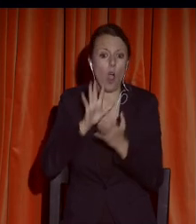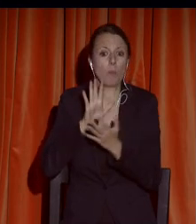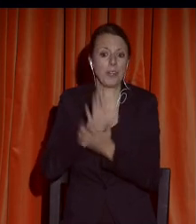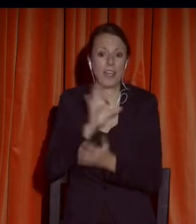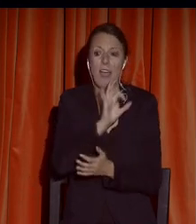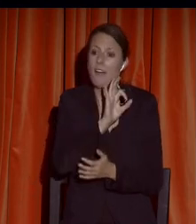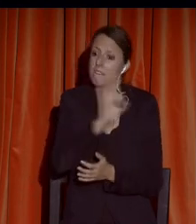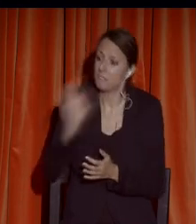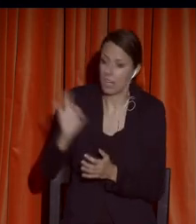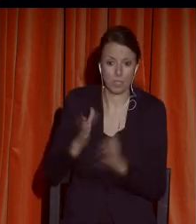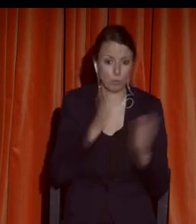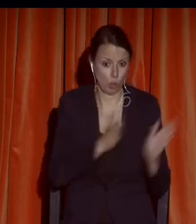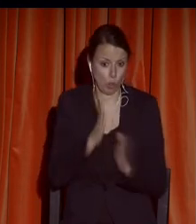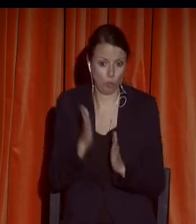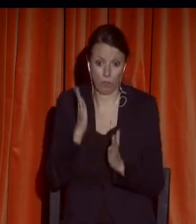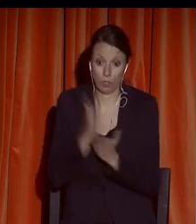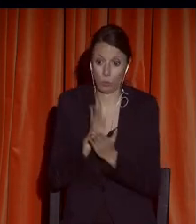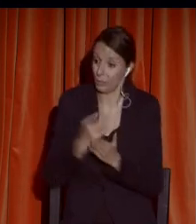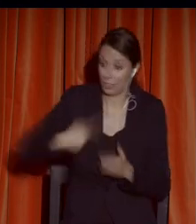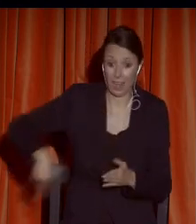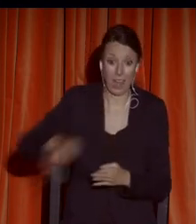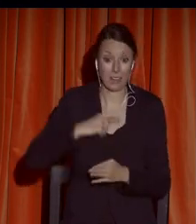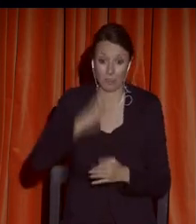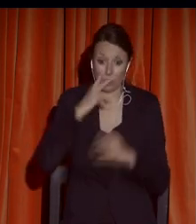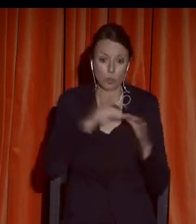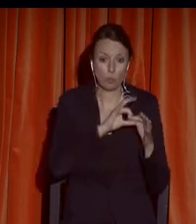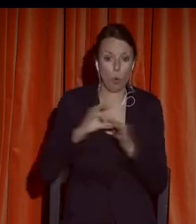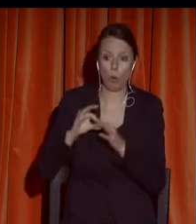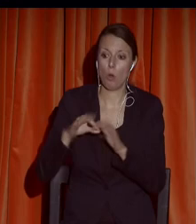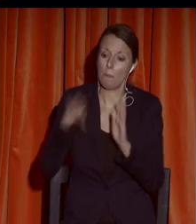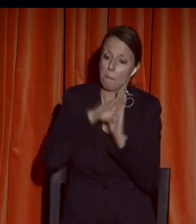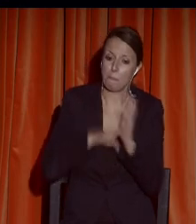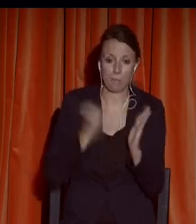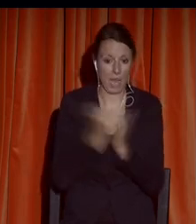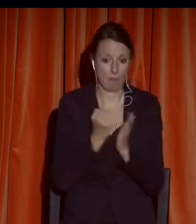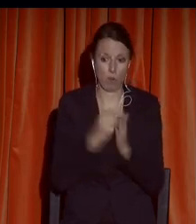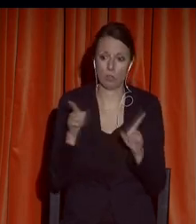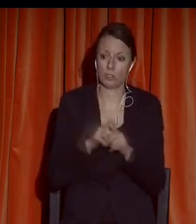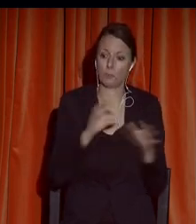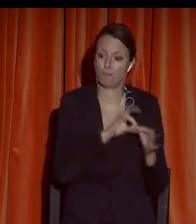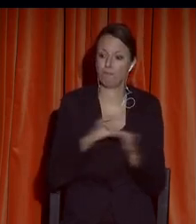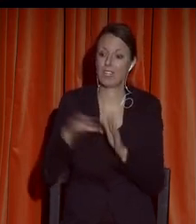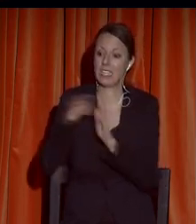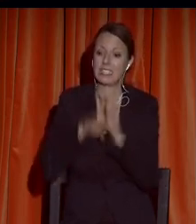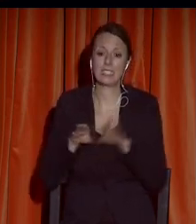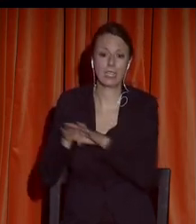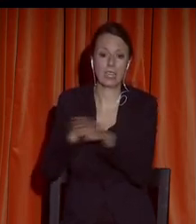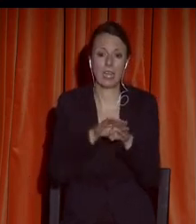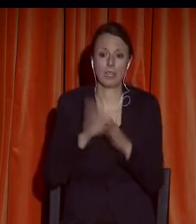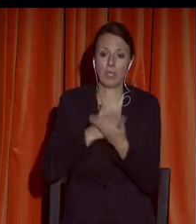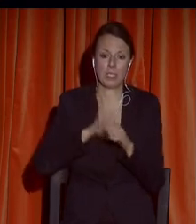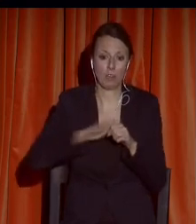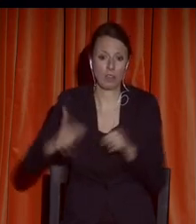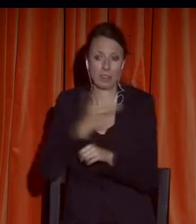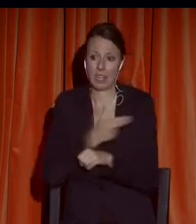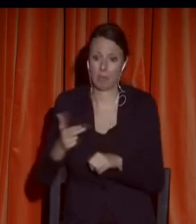dla nas, dotyczącą spójności naszego prawa ze standardami międzynarodowymi, jeżeli chodzi o tortury.